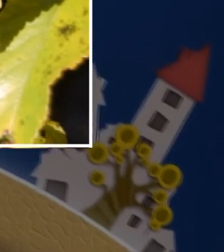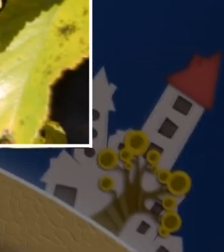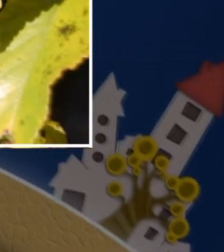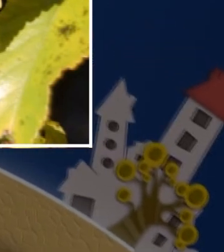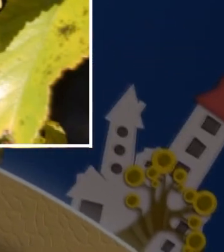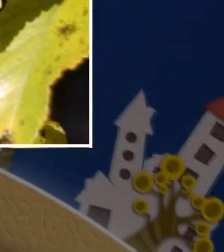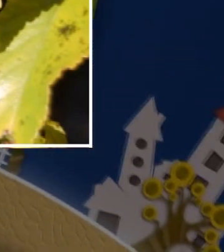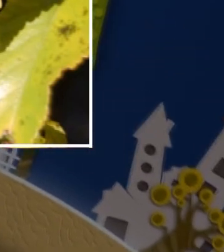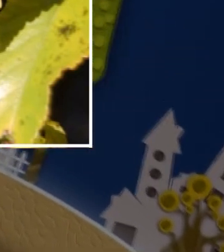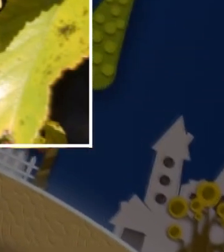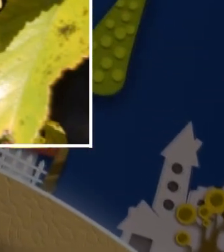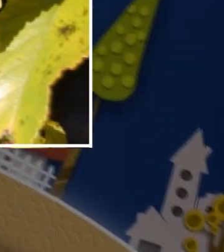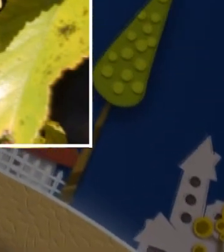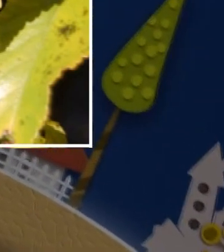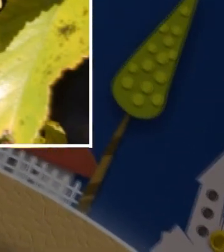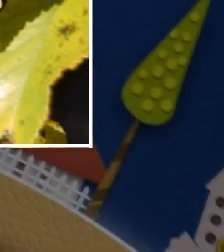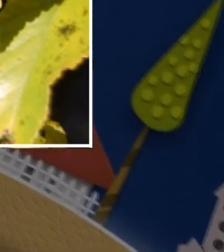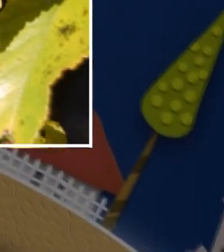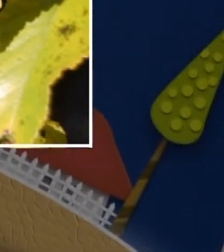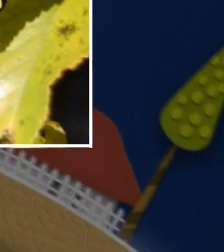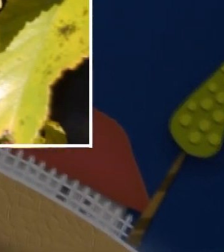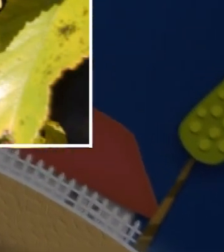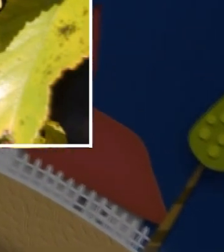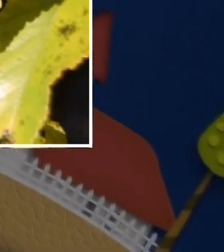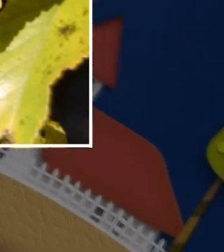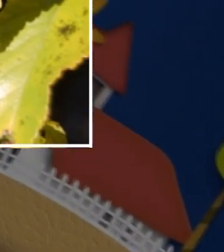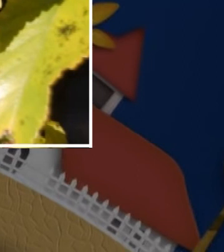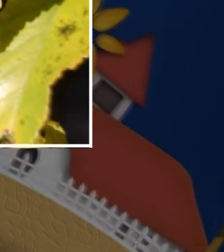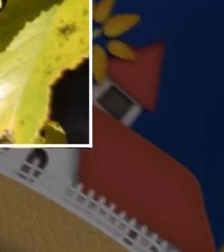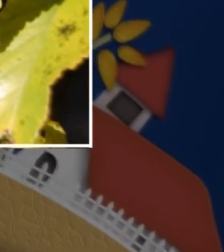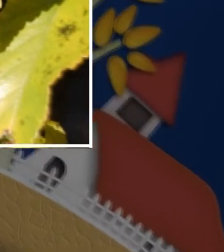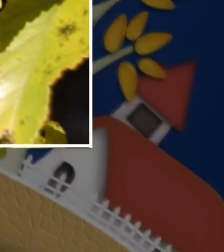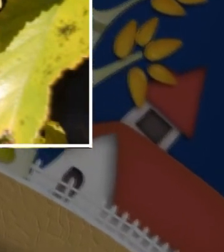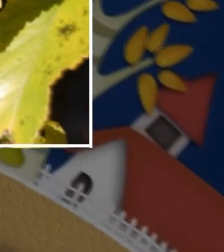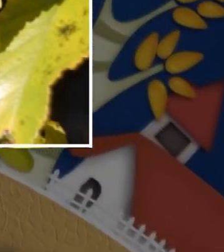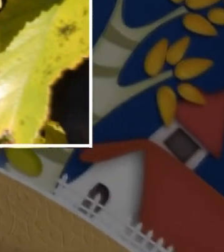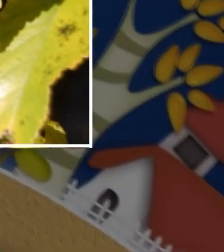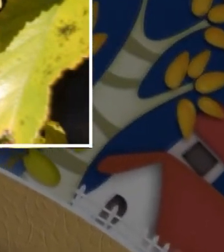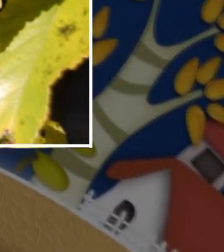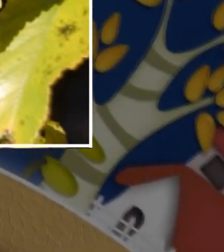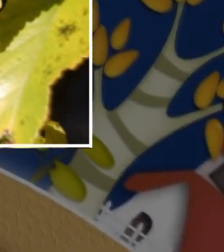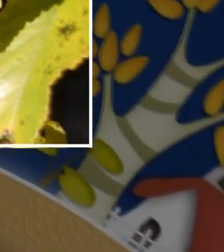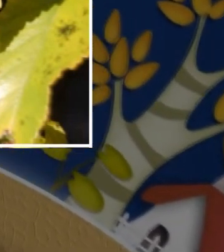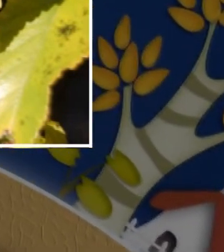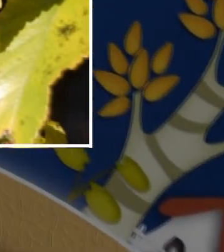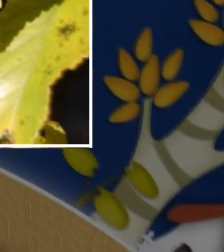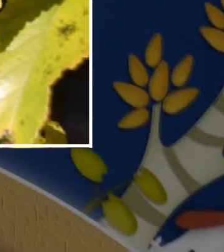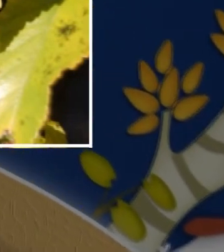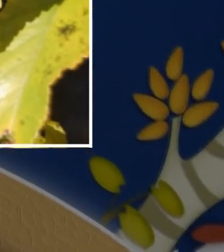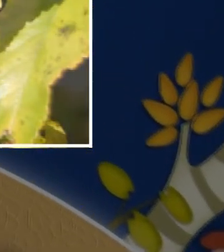Хайлаас модны навч. Зуувандуу, химжээ нь дунд зэрэг, хөрөөний ир шиг захтай.